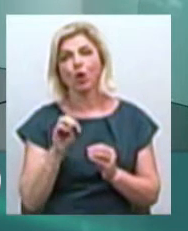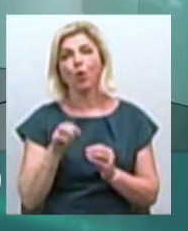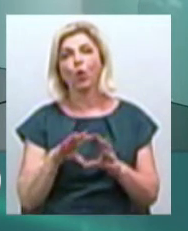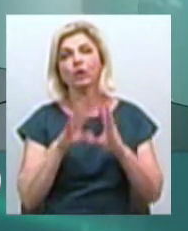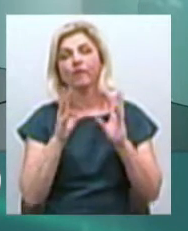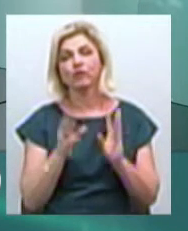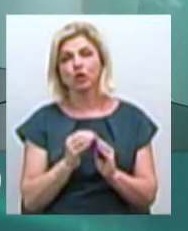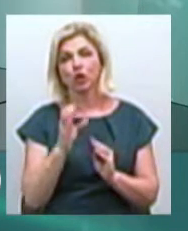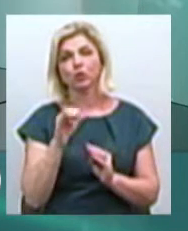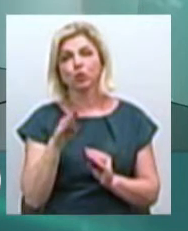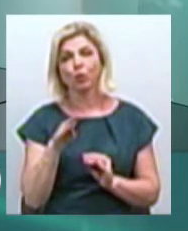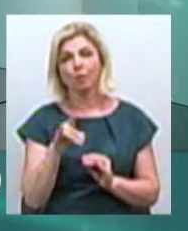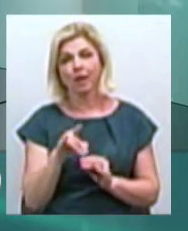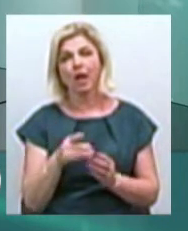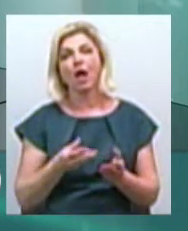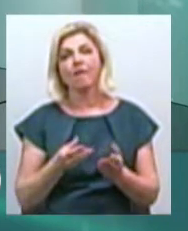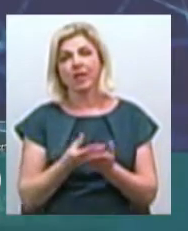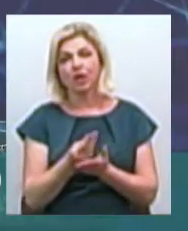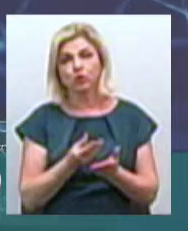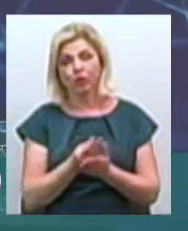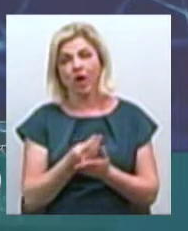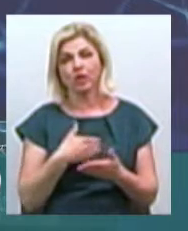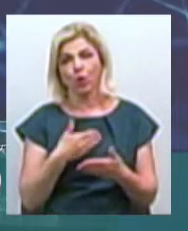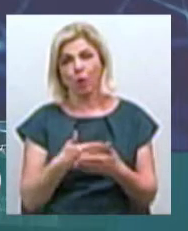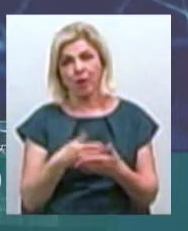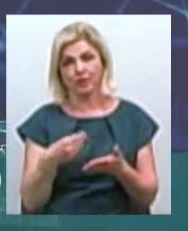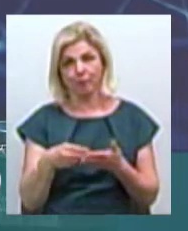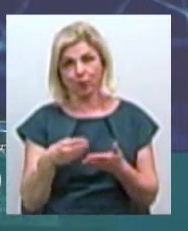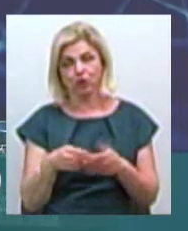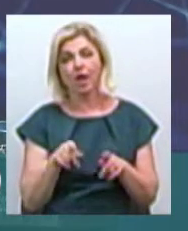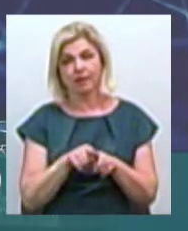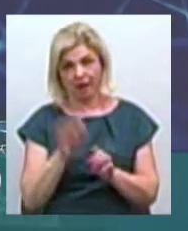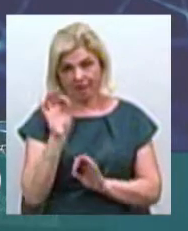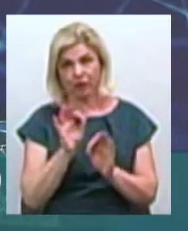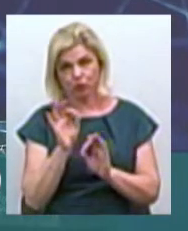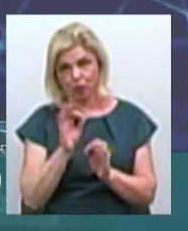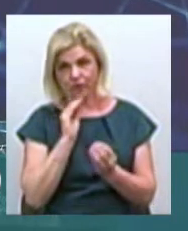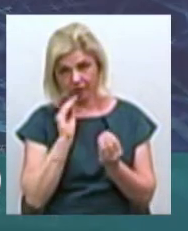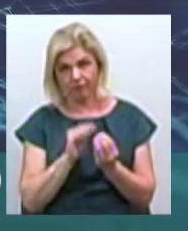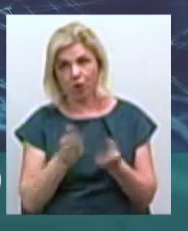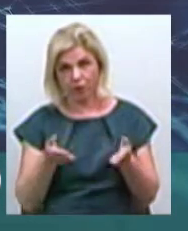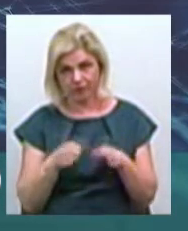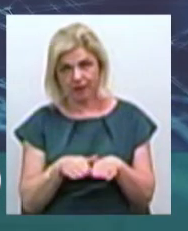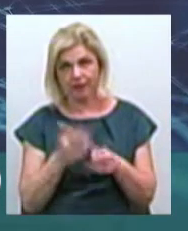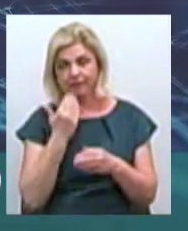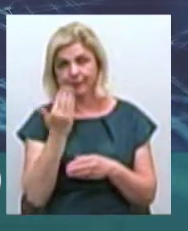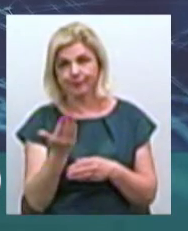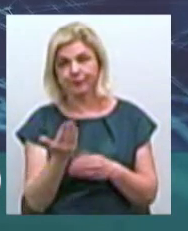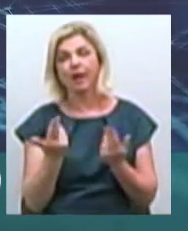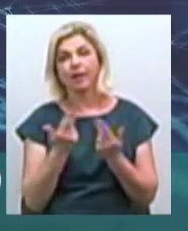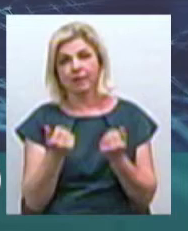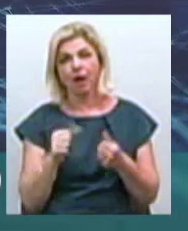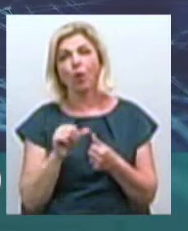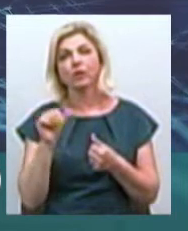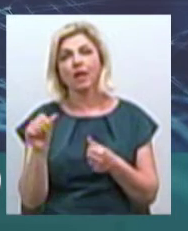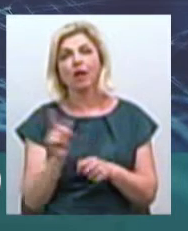суми фінансування громадського бюджету. Така відсоткова ставка і залишилась? Так, окрема квота була здійснена